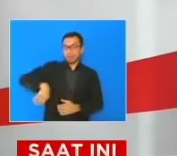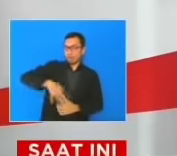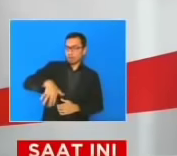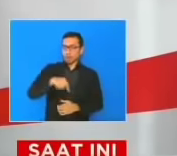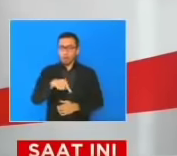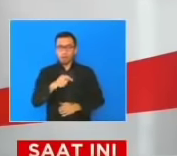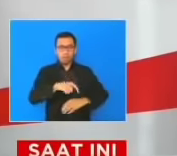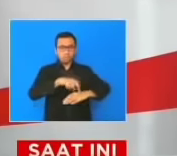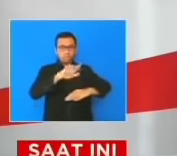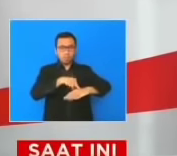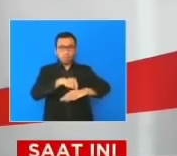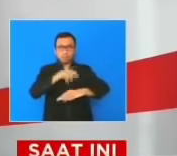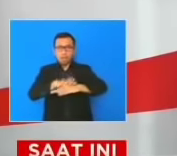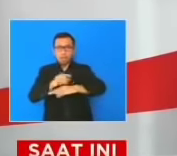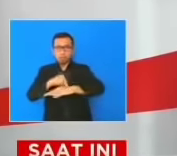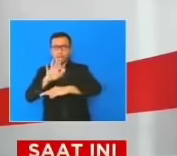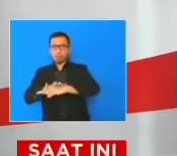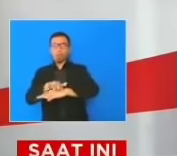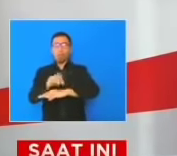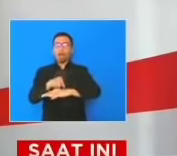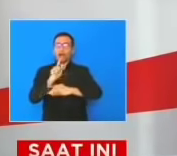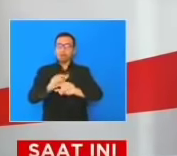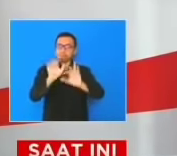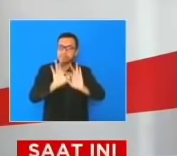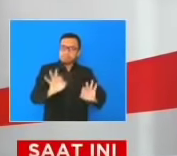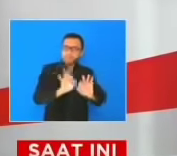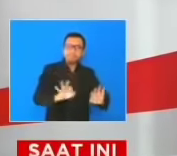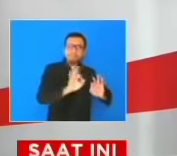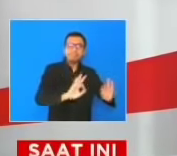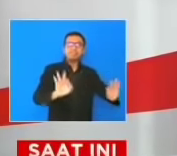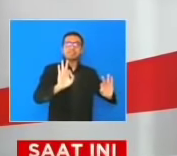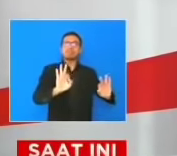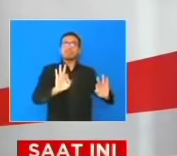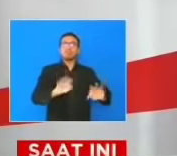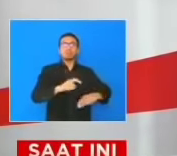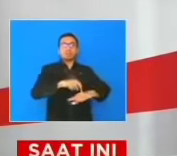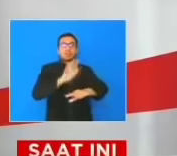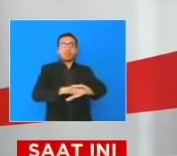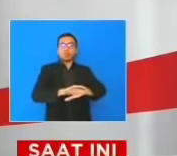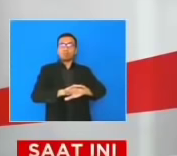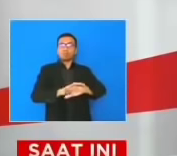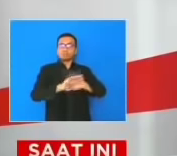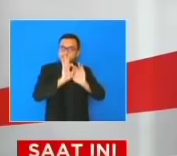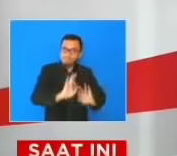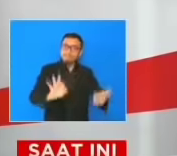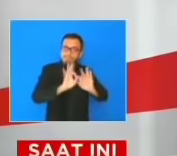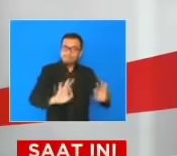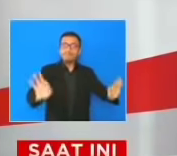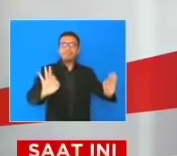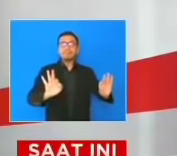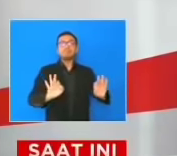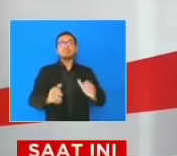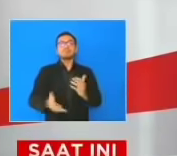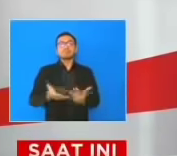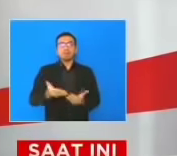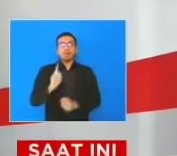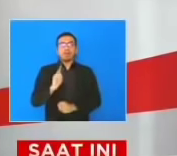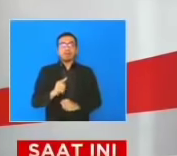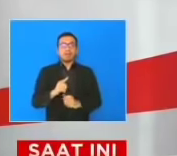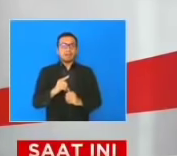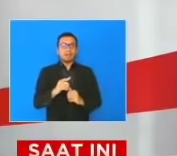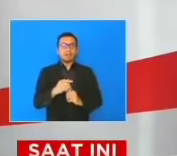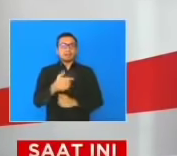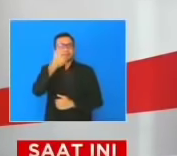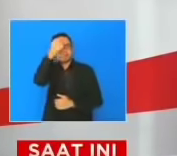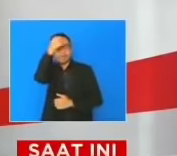adalah periode-periode musim pancaroba yang secara klasik akan disertai dengan munculnya kasus demam